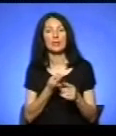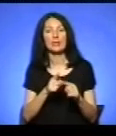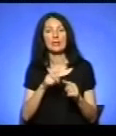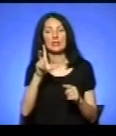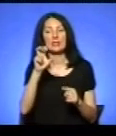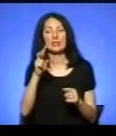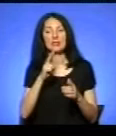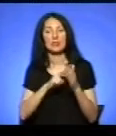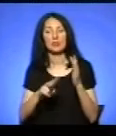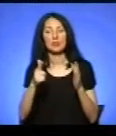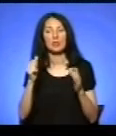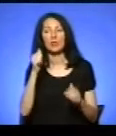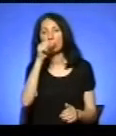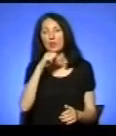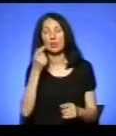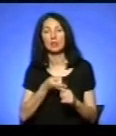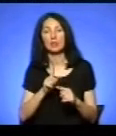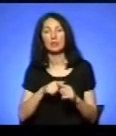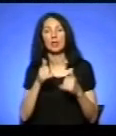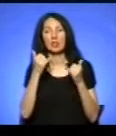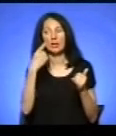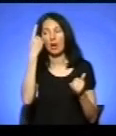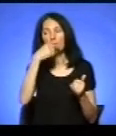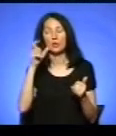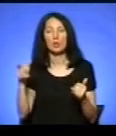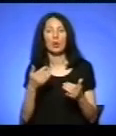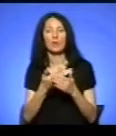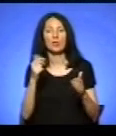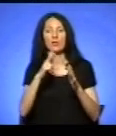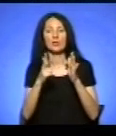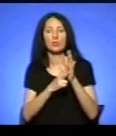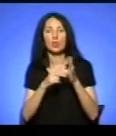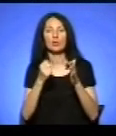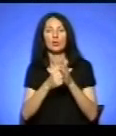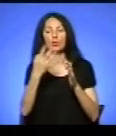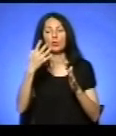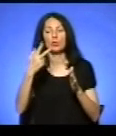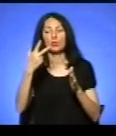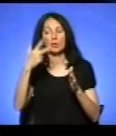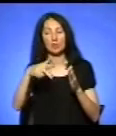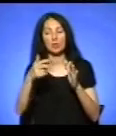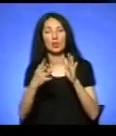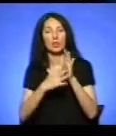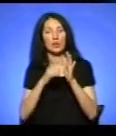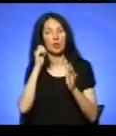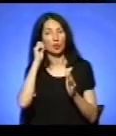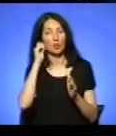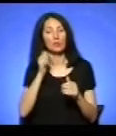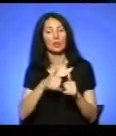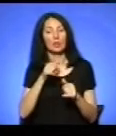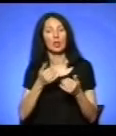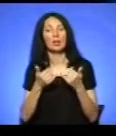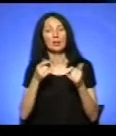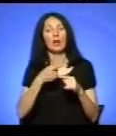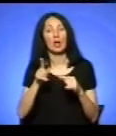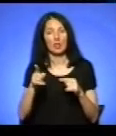370 гривень в рік, але це для осіб віком від 18 до 39 років. Для інших вікових категорій використовуються так